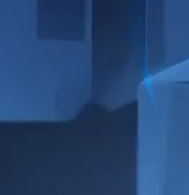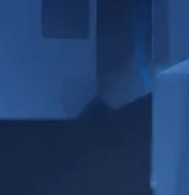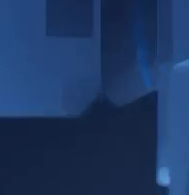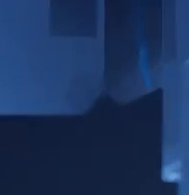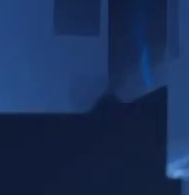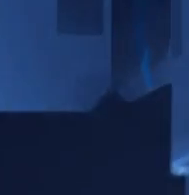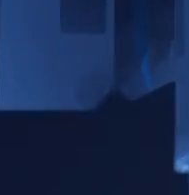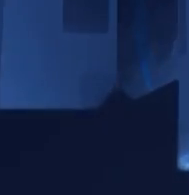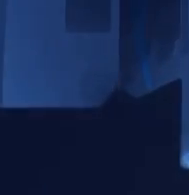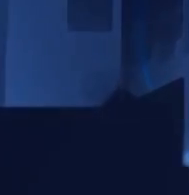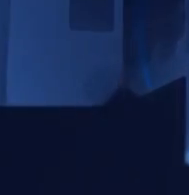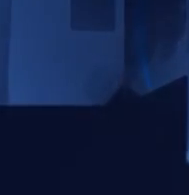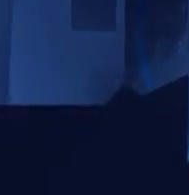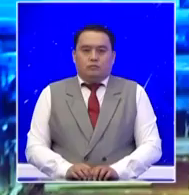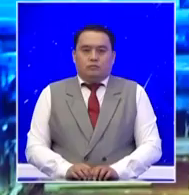ЖТСУ.